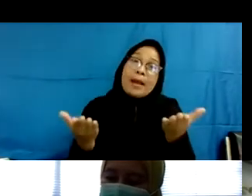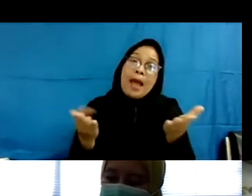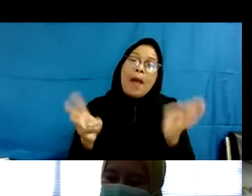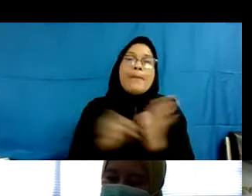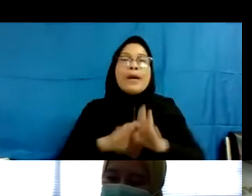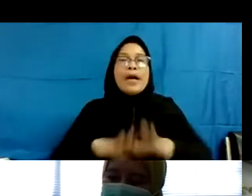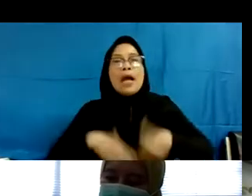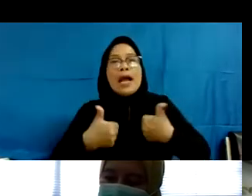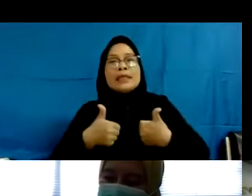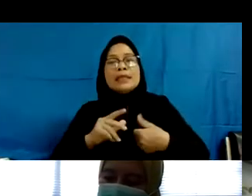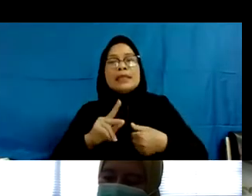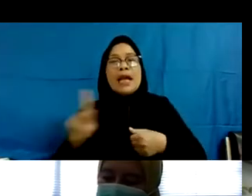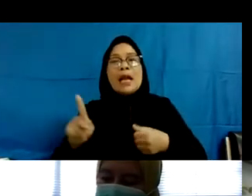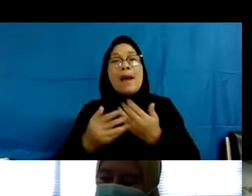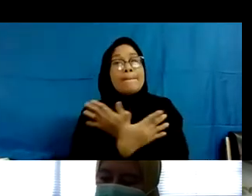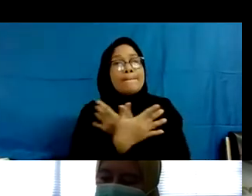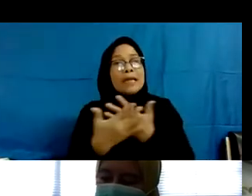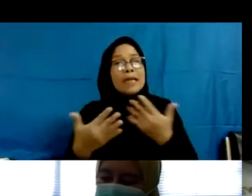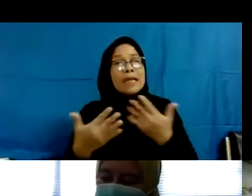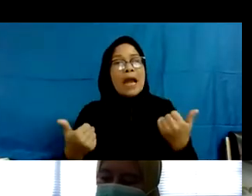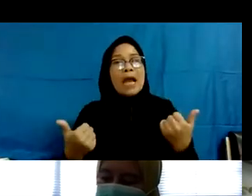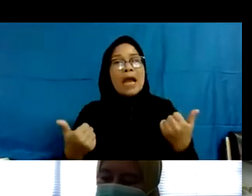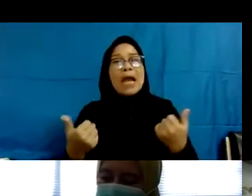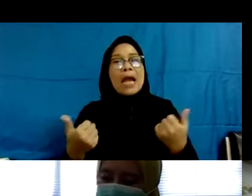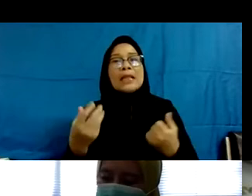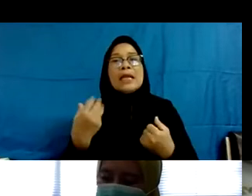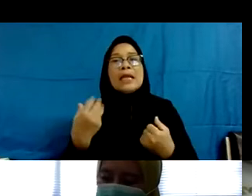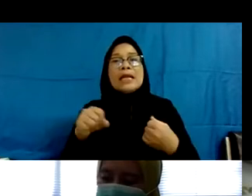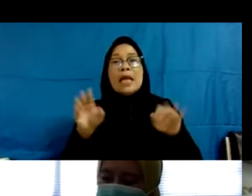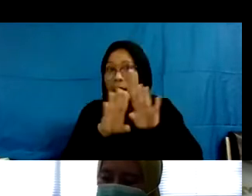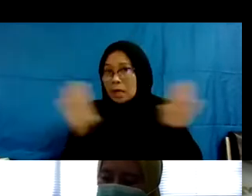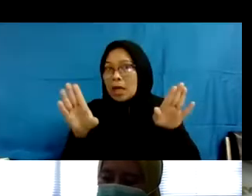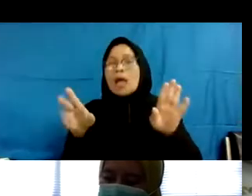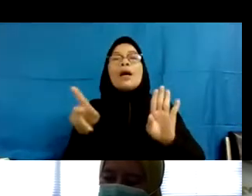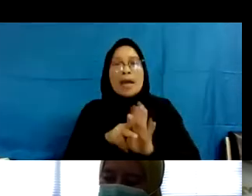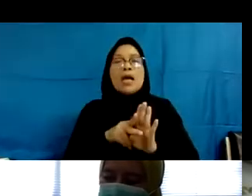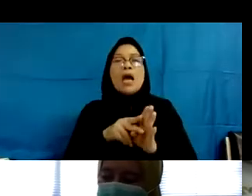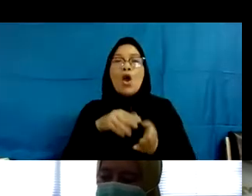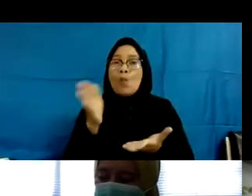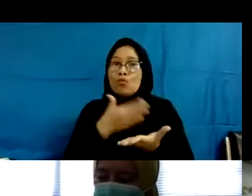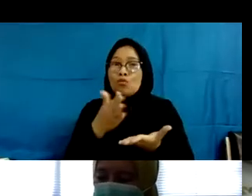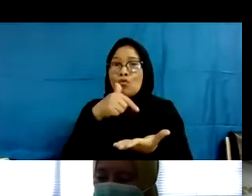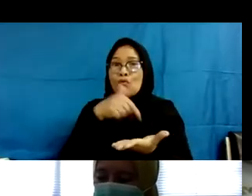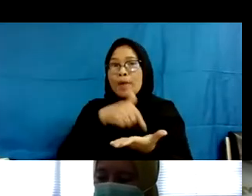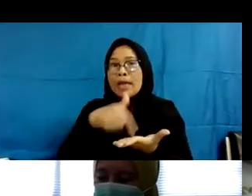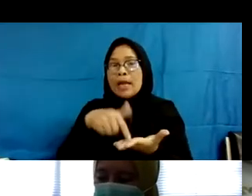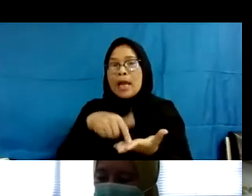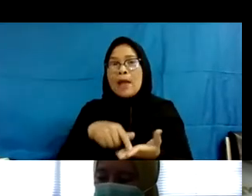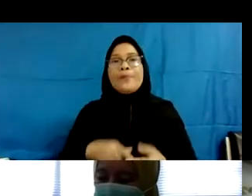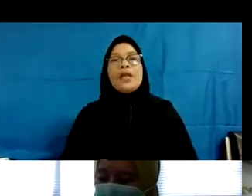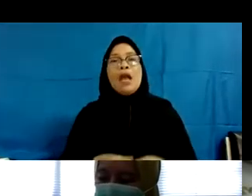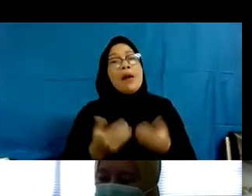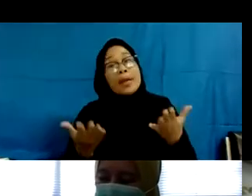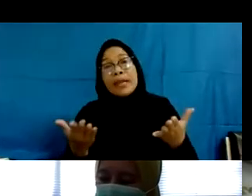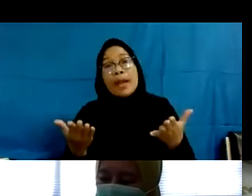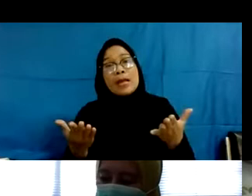suatu masyarakat yang aware terhadap kemampuan literasi braille. Kemudian juga bagaimana mendidik atau